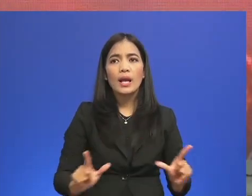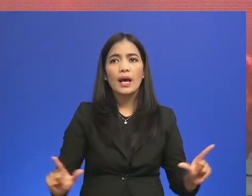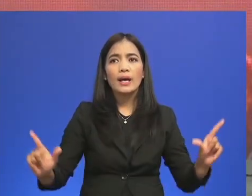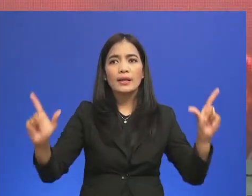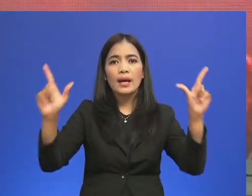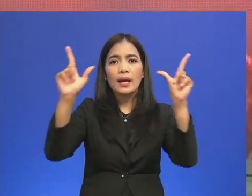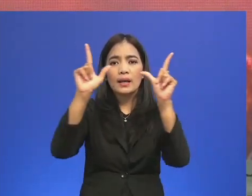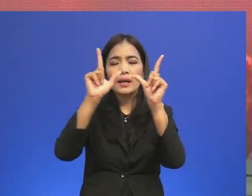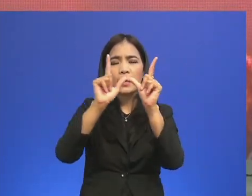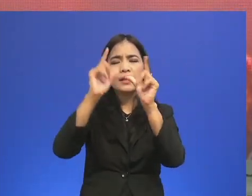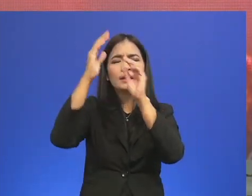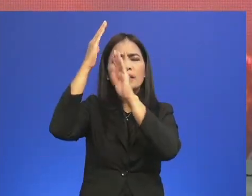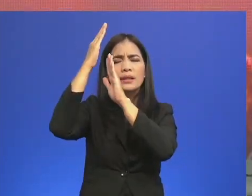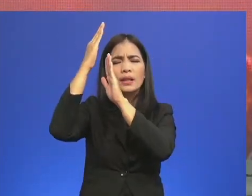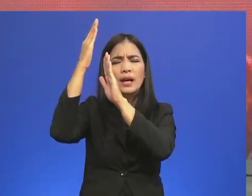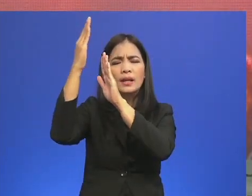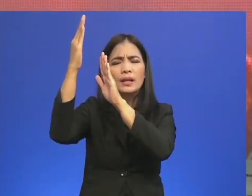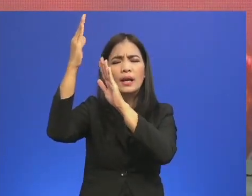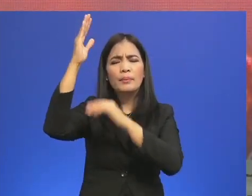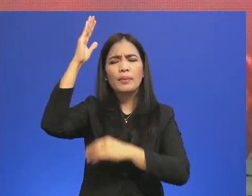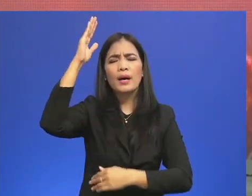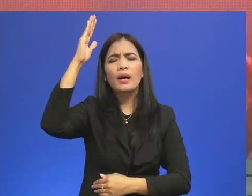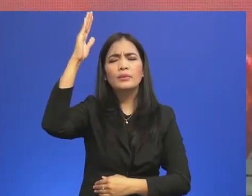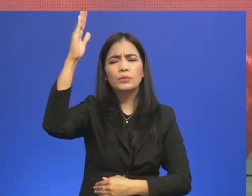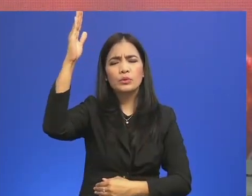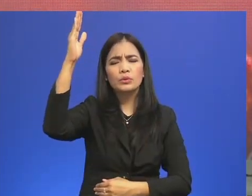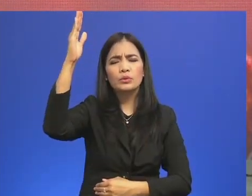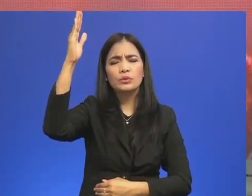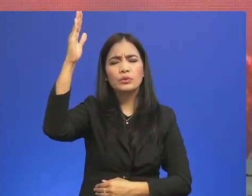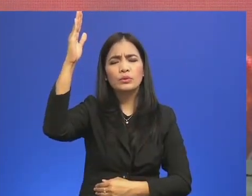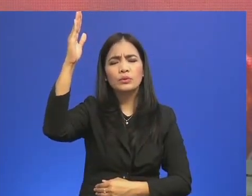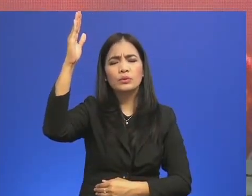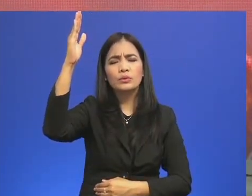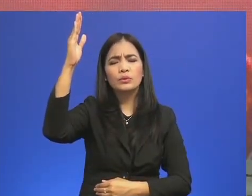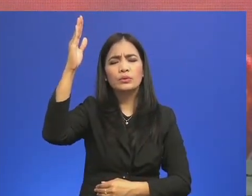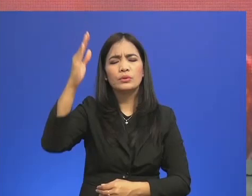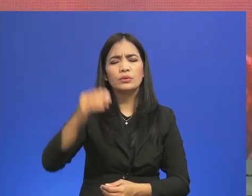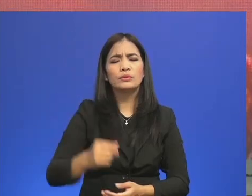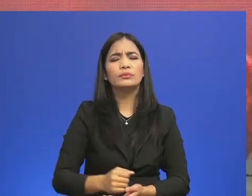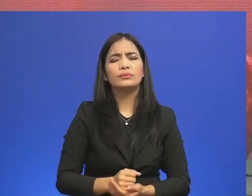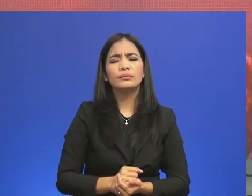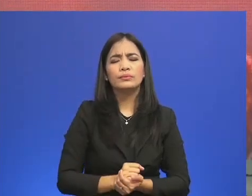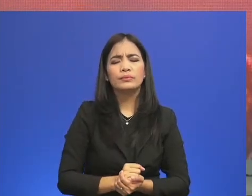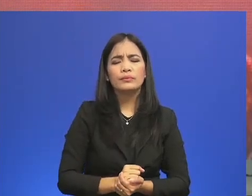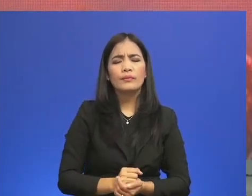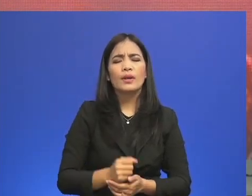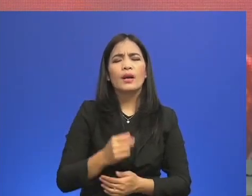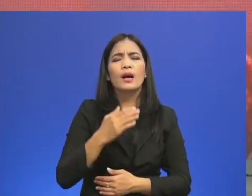aku layak di hadapan-Mu, aku layak.